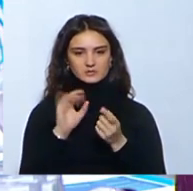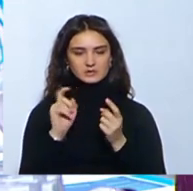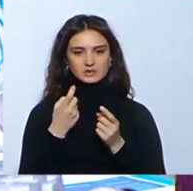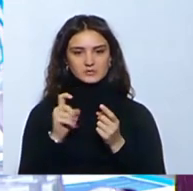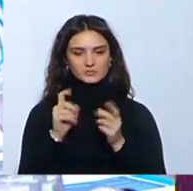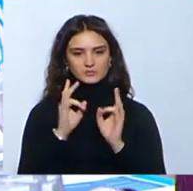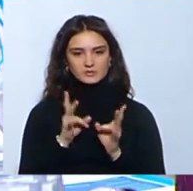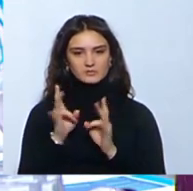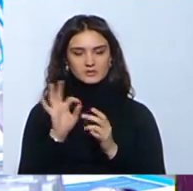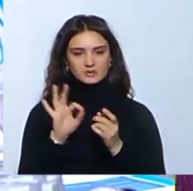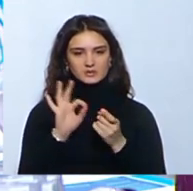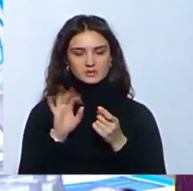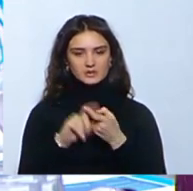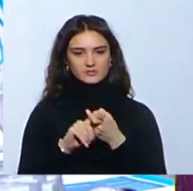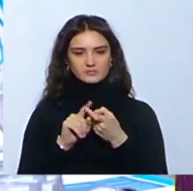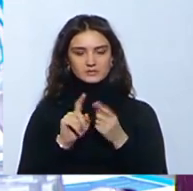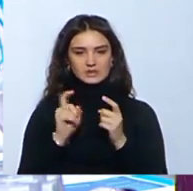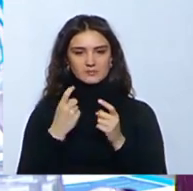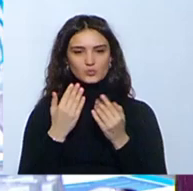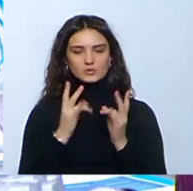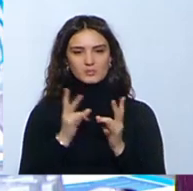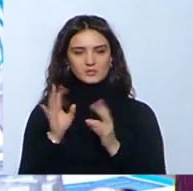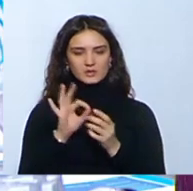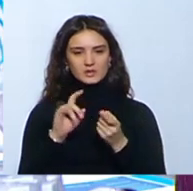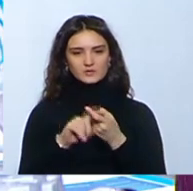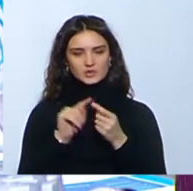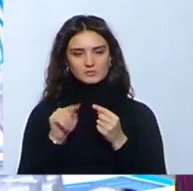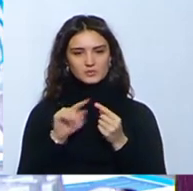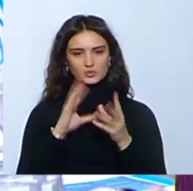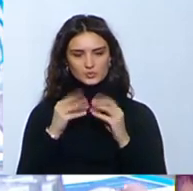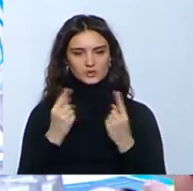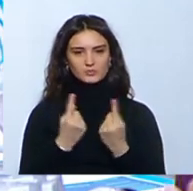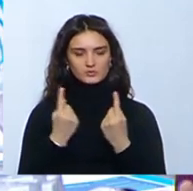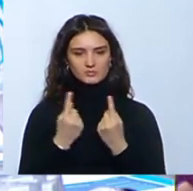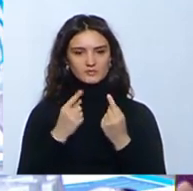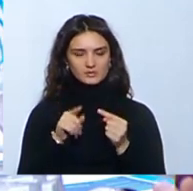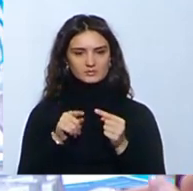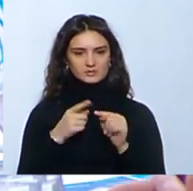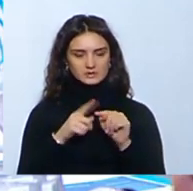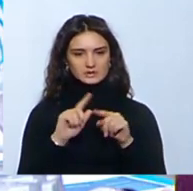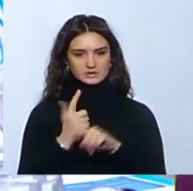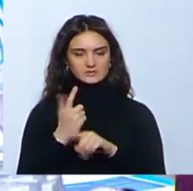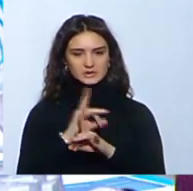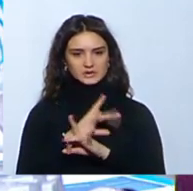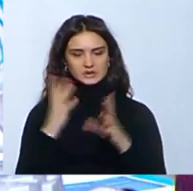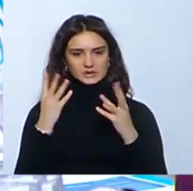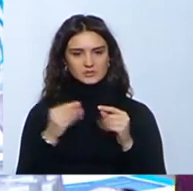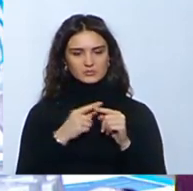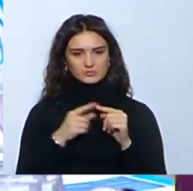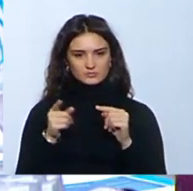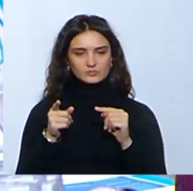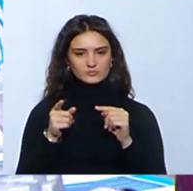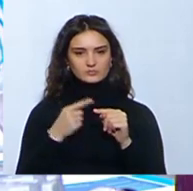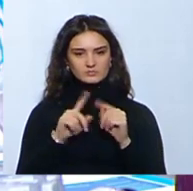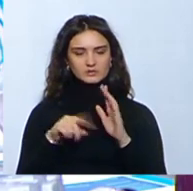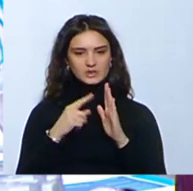ქიმიურ ტრავმებთან დაკავშირებით და აი ამ ქიმიურ ტრავმებთან დაკავშირებით სრულად ბუნებრივად ისევ სადღესასწაულო შტრიხები